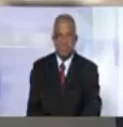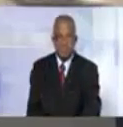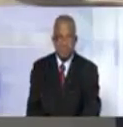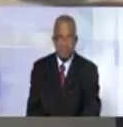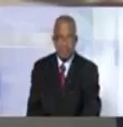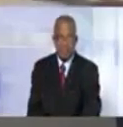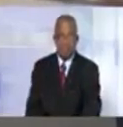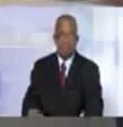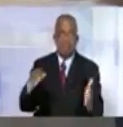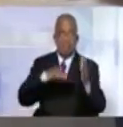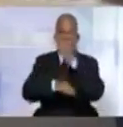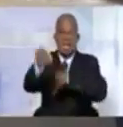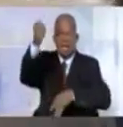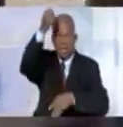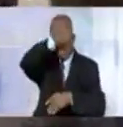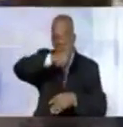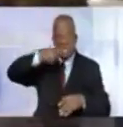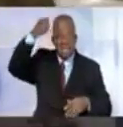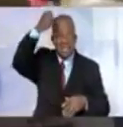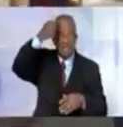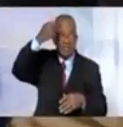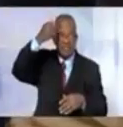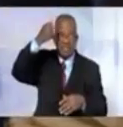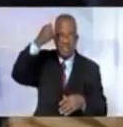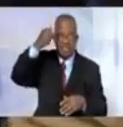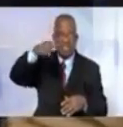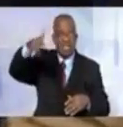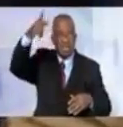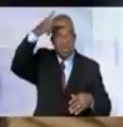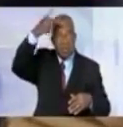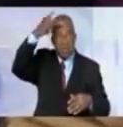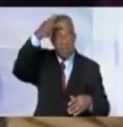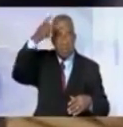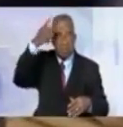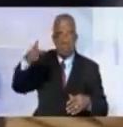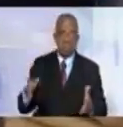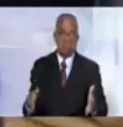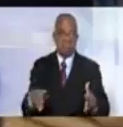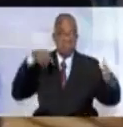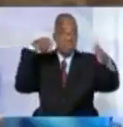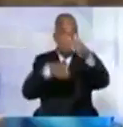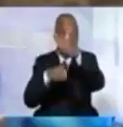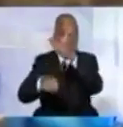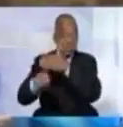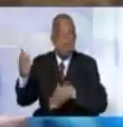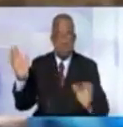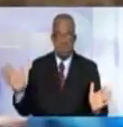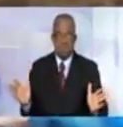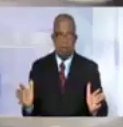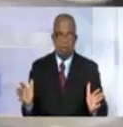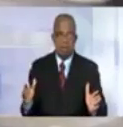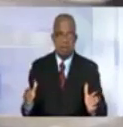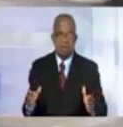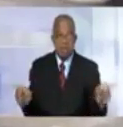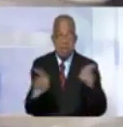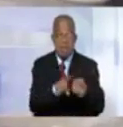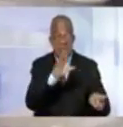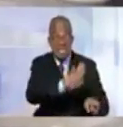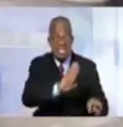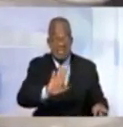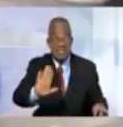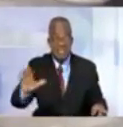en afrique le paludisme tue chaque année près d'un demi million d'enfants de moins de cinq ans et met en danger des milliers de francs